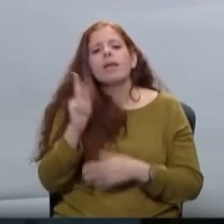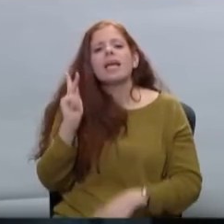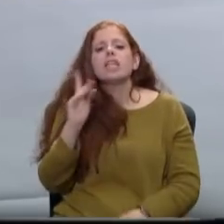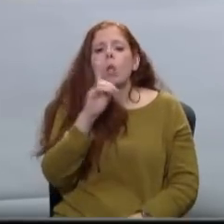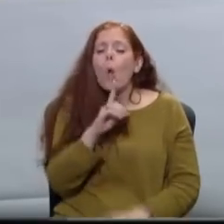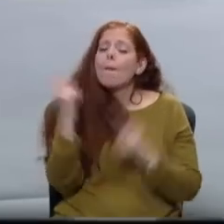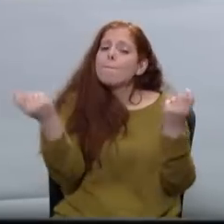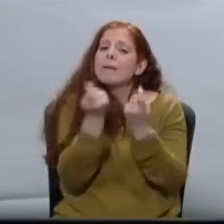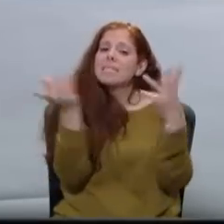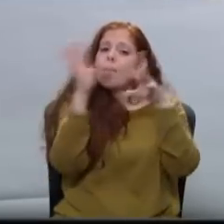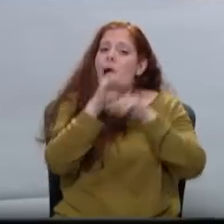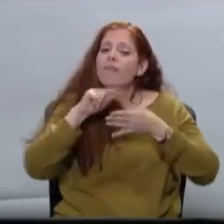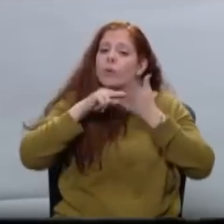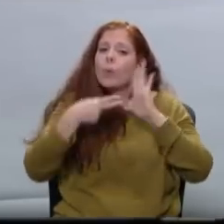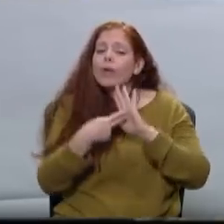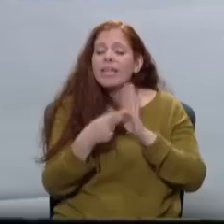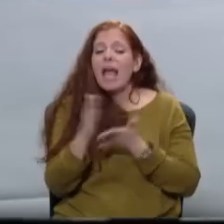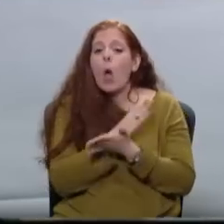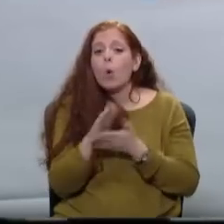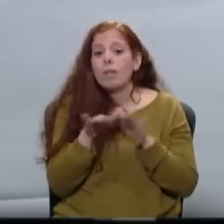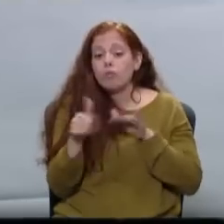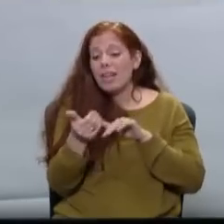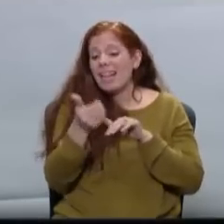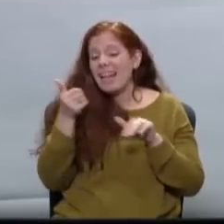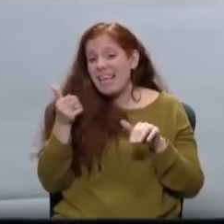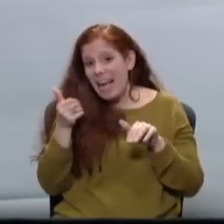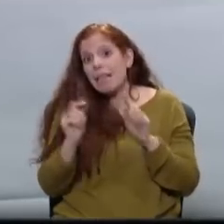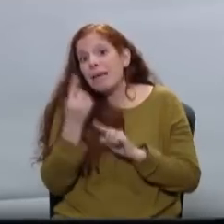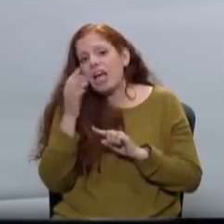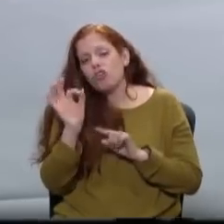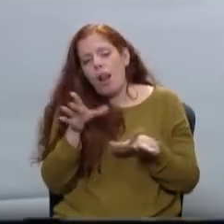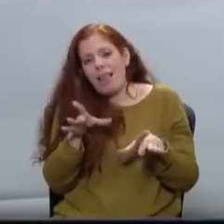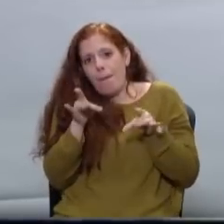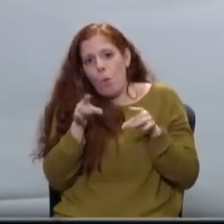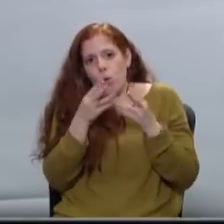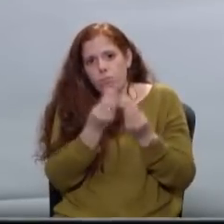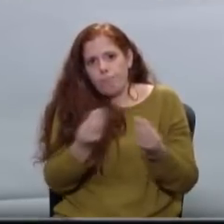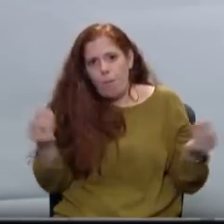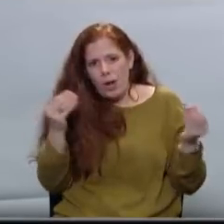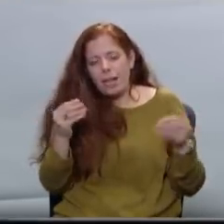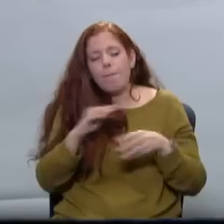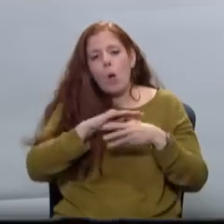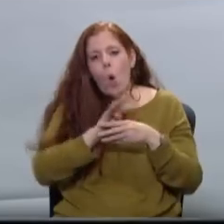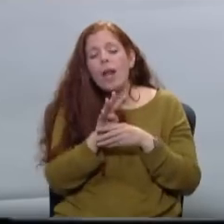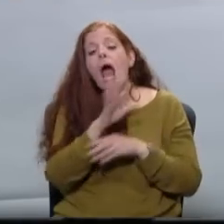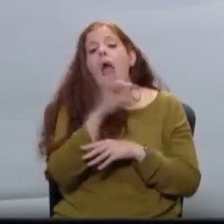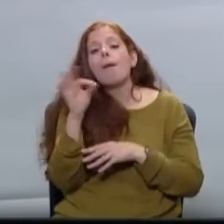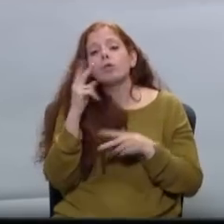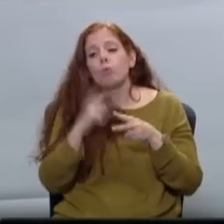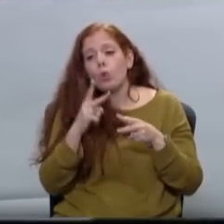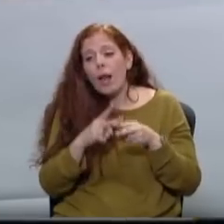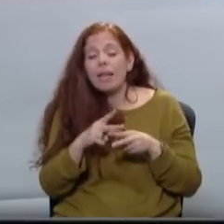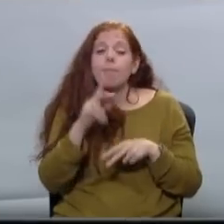פרסמה הערב את תוכנית ההיערכות הממשלתית לקראת, למקרה של הידבקות המונית בקורונה. 500 חולים, 1,000 או